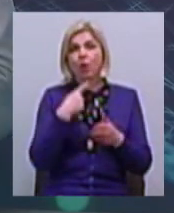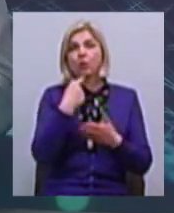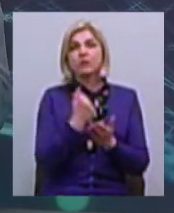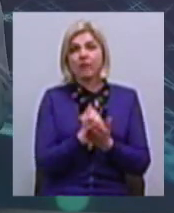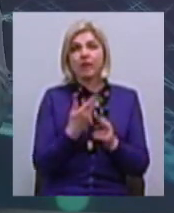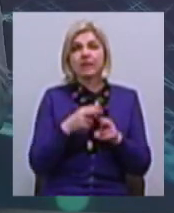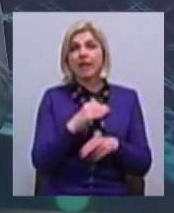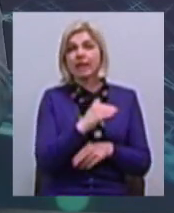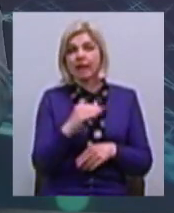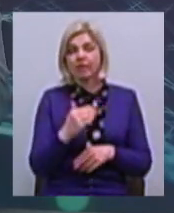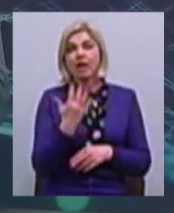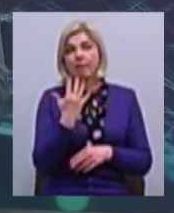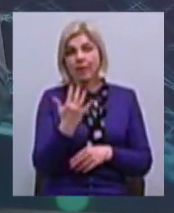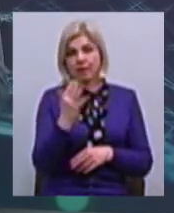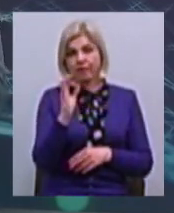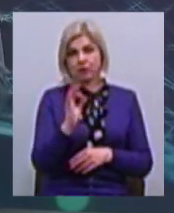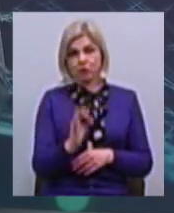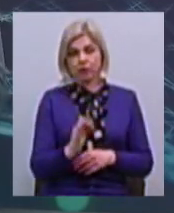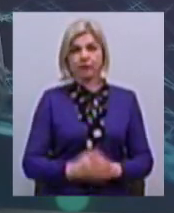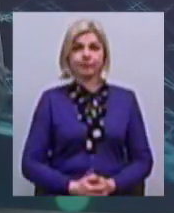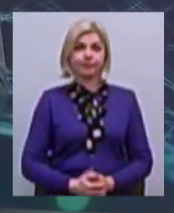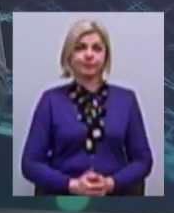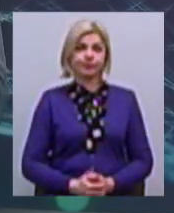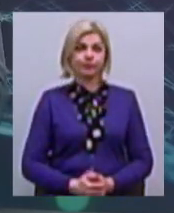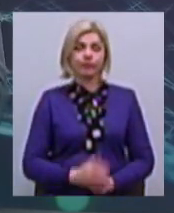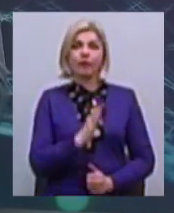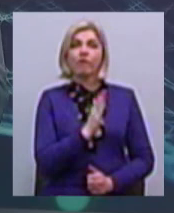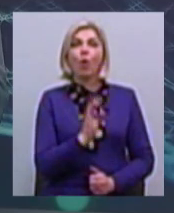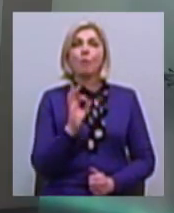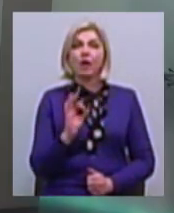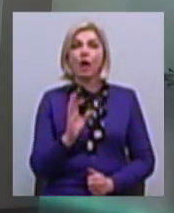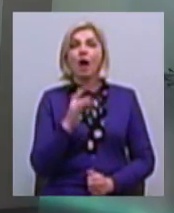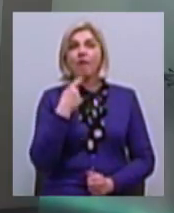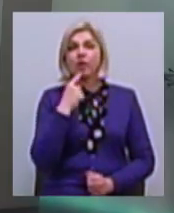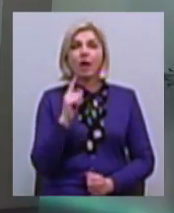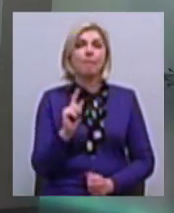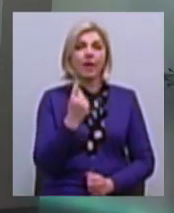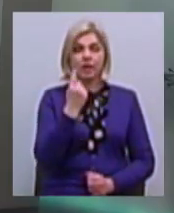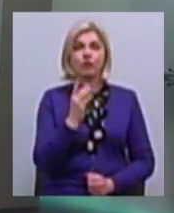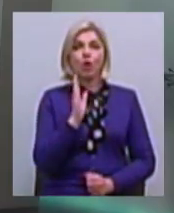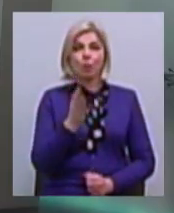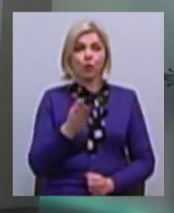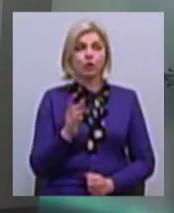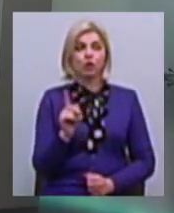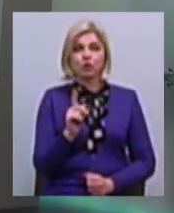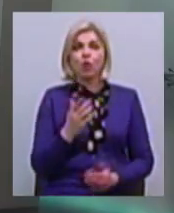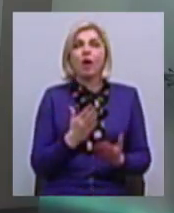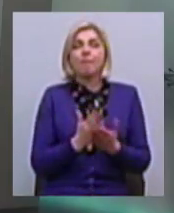цей рівень на рівні 5%. Якщо не помиляюсь, Володимир Омелян сказав, вперше буде витрачено стільки. Він мав на увазі, мабуть, що